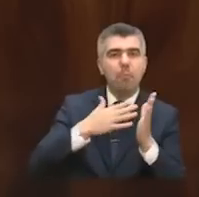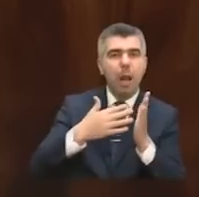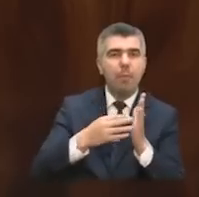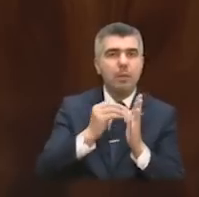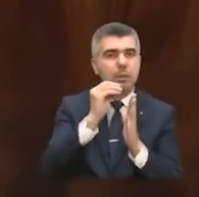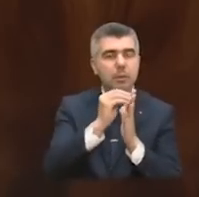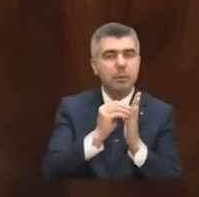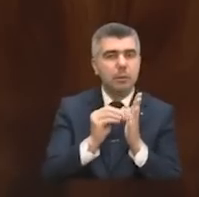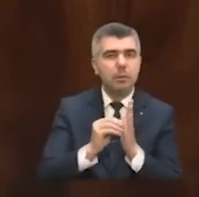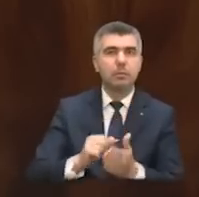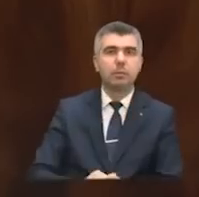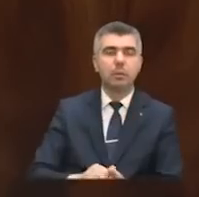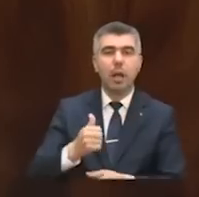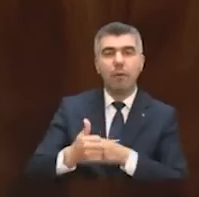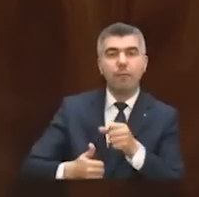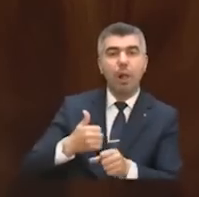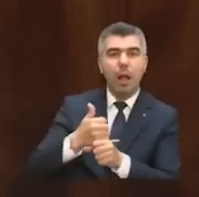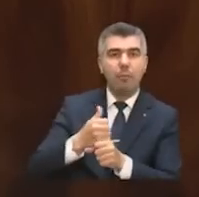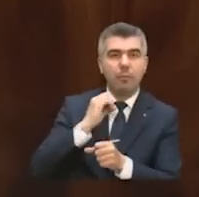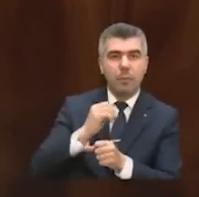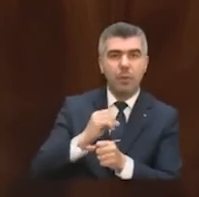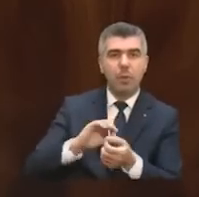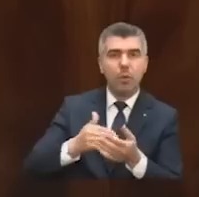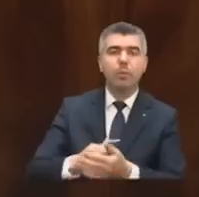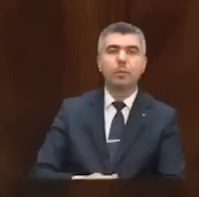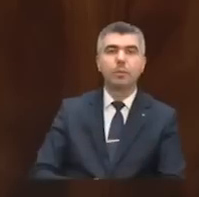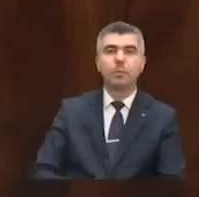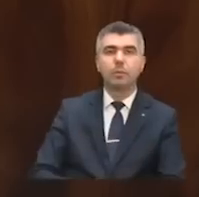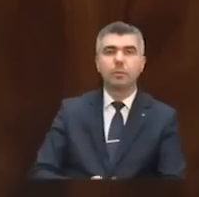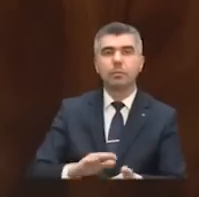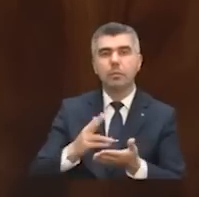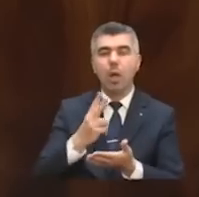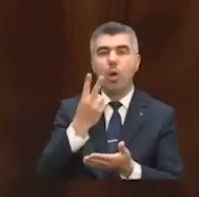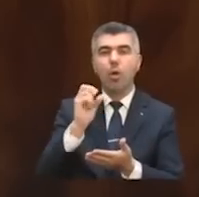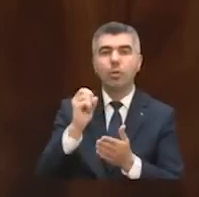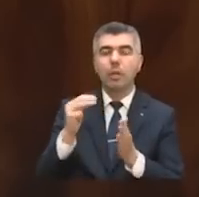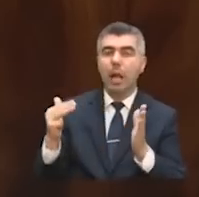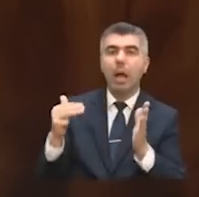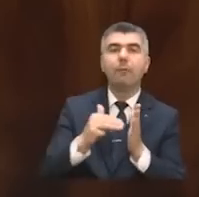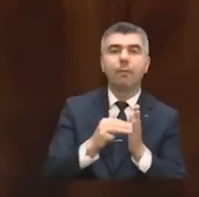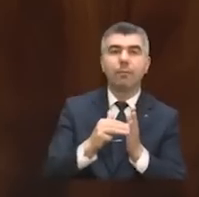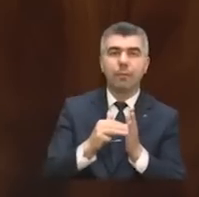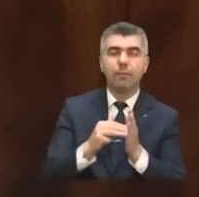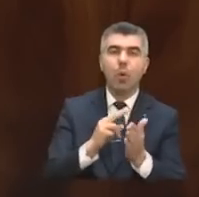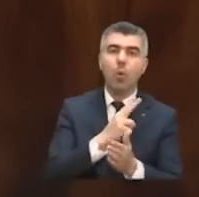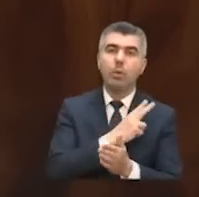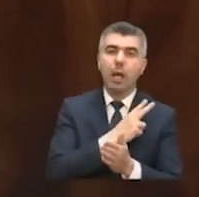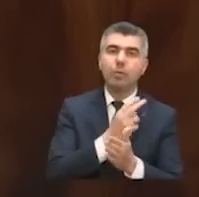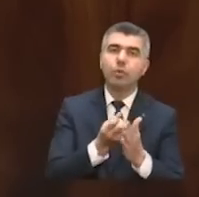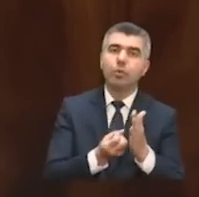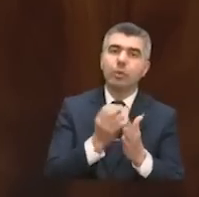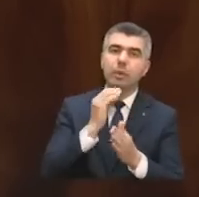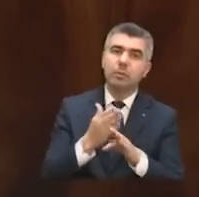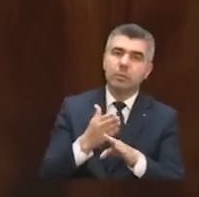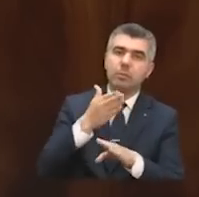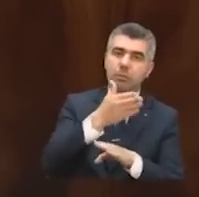اي هاد السنه غادي ندخلوا ان شاء الله يعني 20,000 أستاذ اللي غادي يدخلوا، ماشي